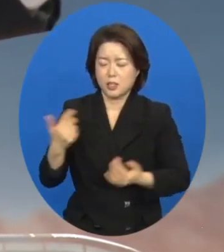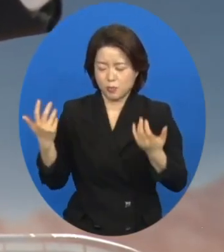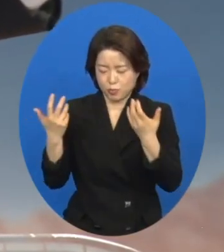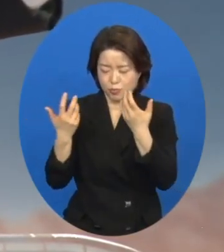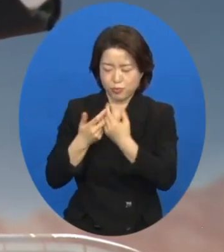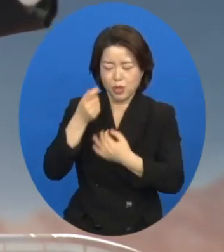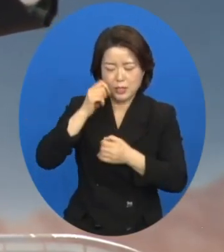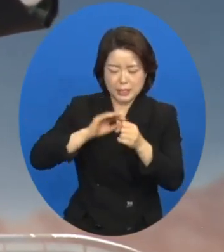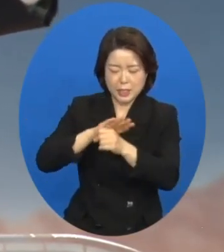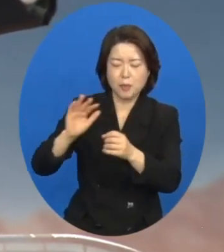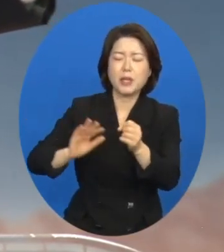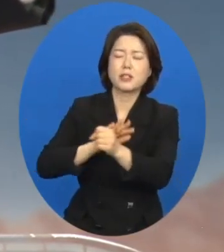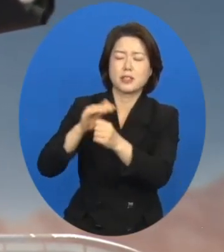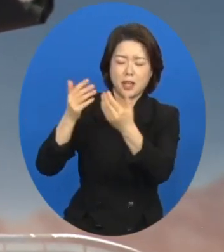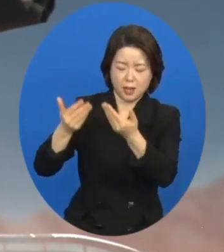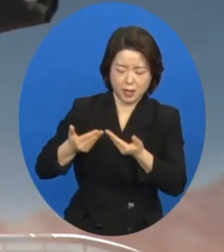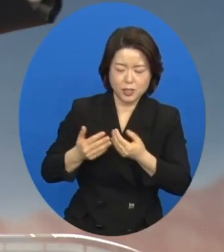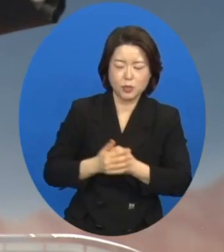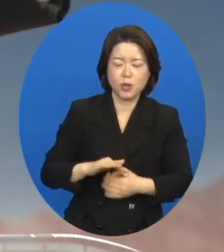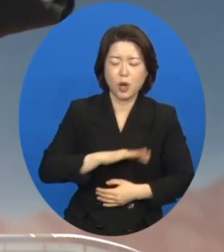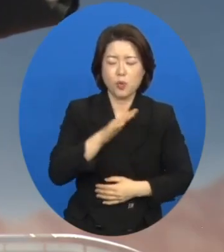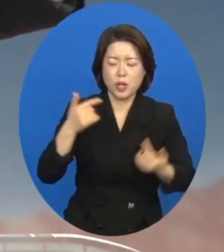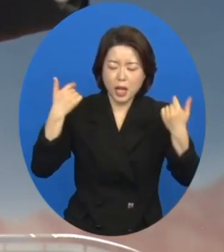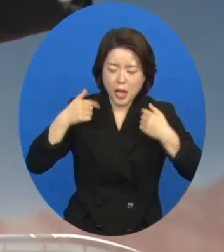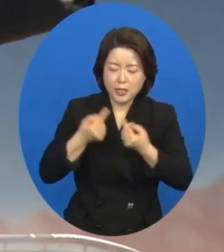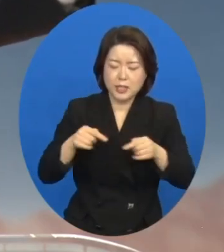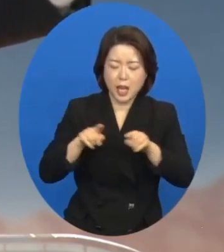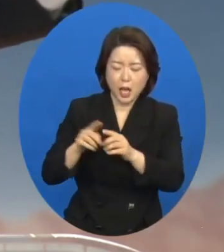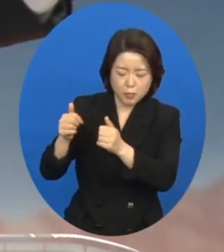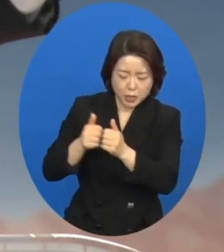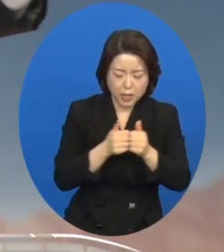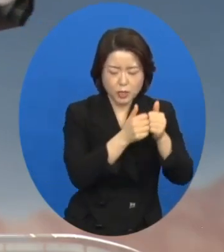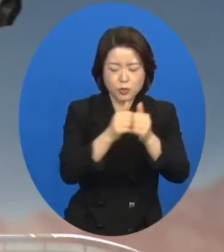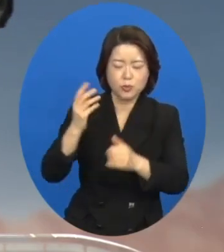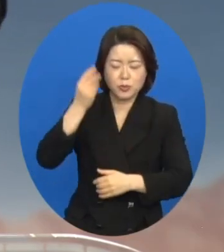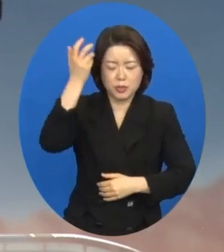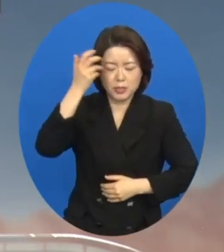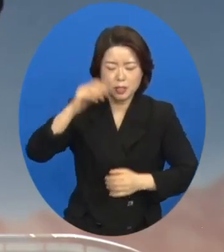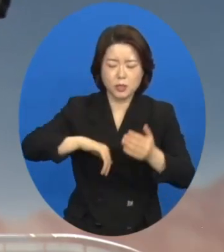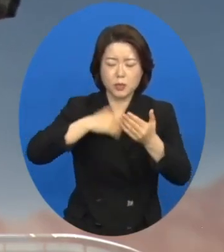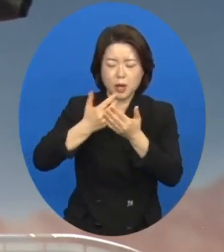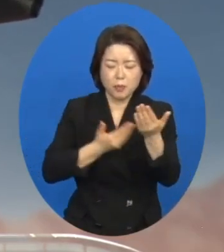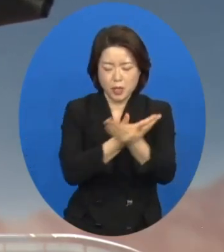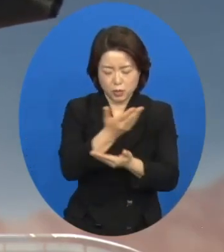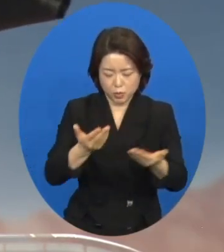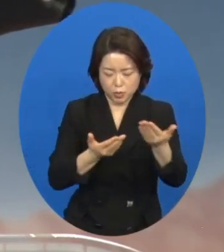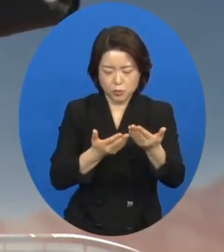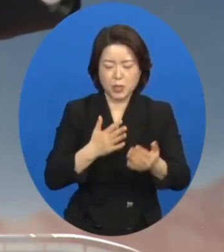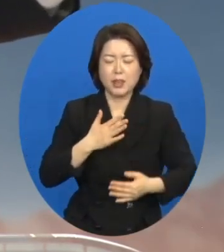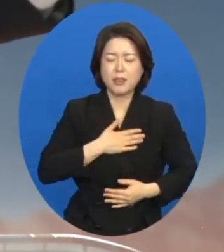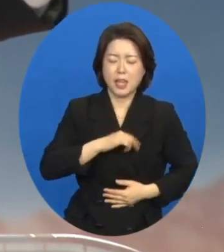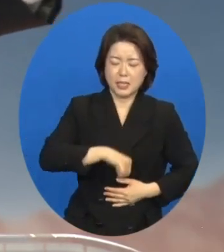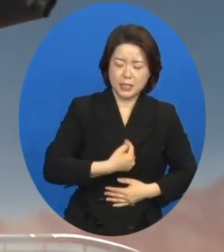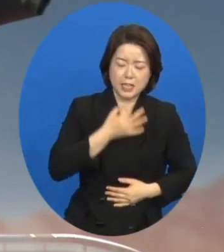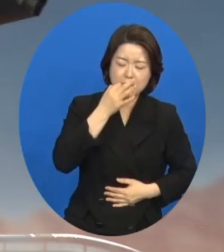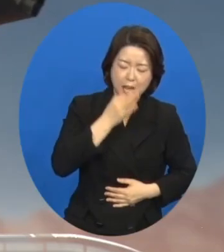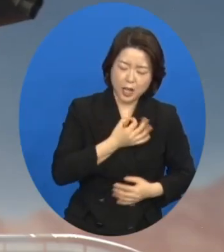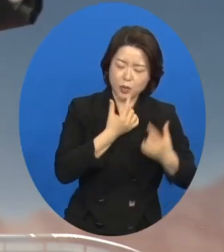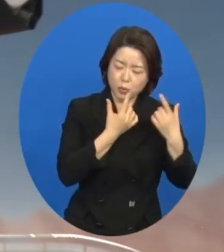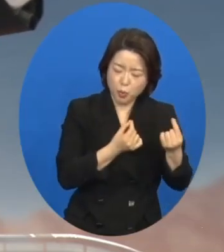자비하신 사랑하심과 우리와 늘 함께 하시는 성령님의 감화 감동 교통케 하심이 우리 자신이 아간인 것을 이 시간